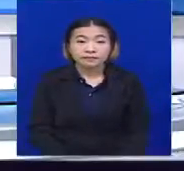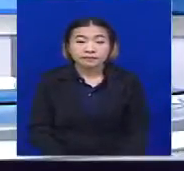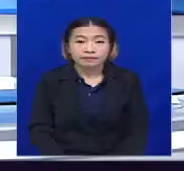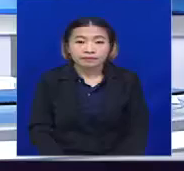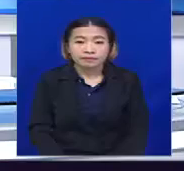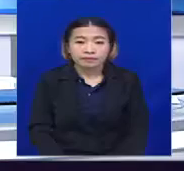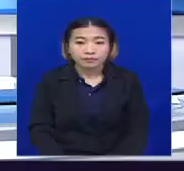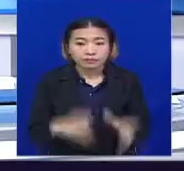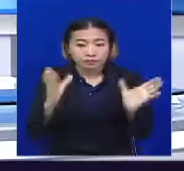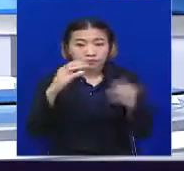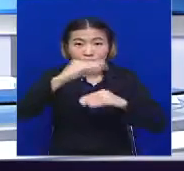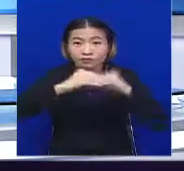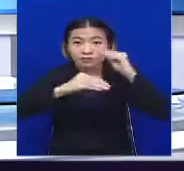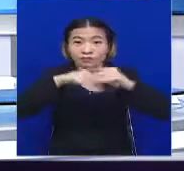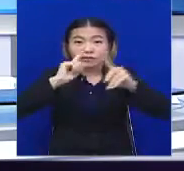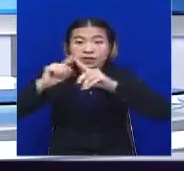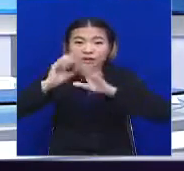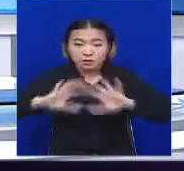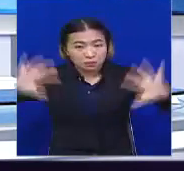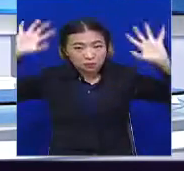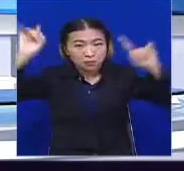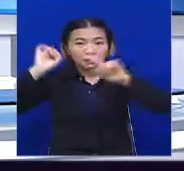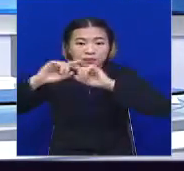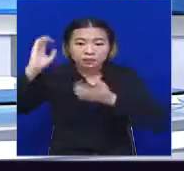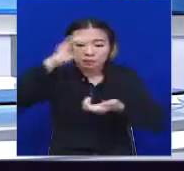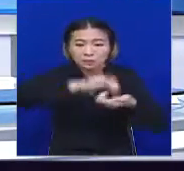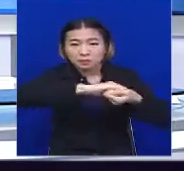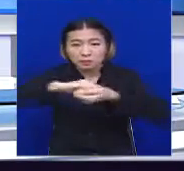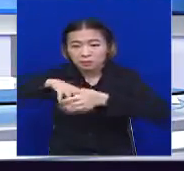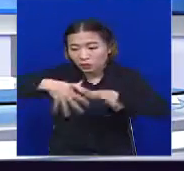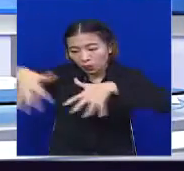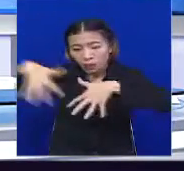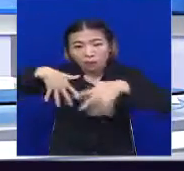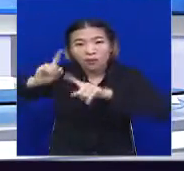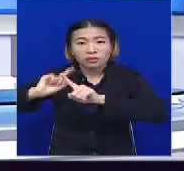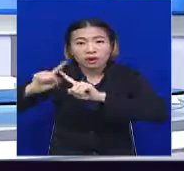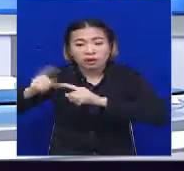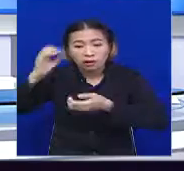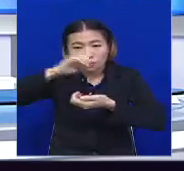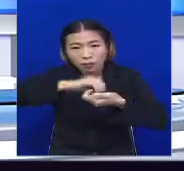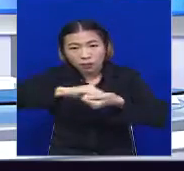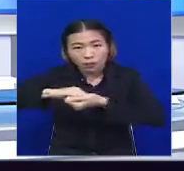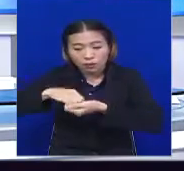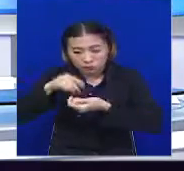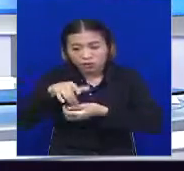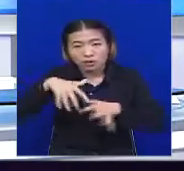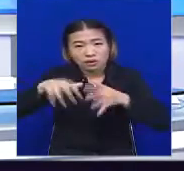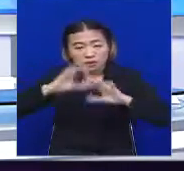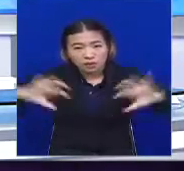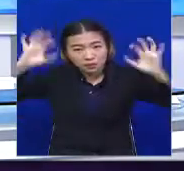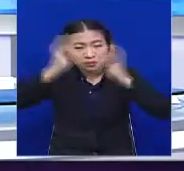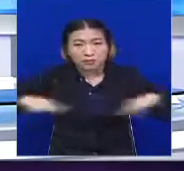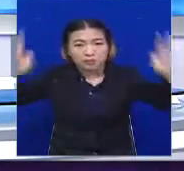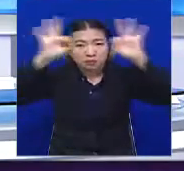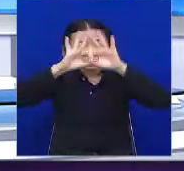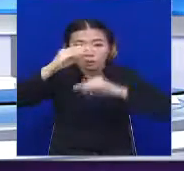ต้องบอกว่าหลายโครงการที่หน่วยงานภาครัฐลงไปร่วมมือกับประชาชนนั้นสำเร็จหลายๆโครงการเลยนะครับเพราะว่ารัฐบาลให้ความสำคัญกับแนวคิดร่วมกัน